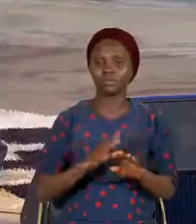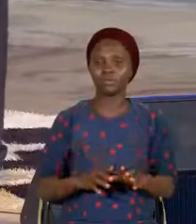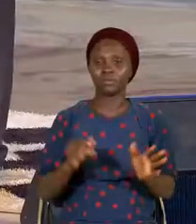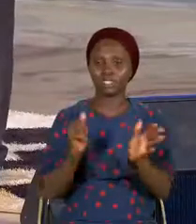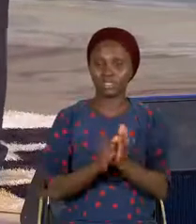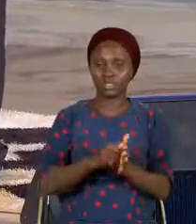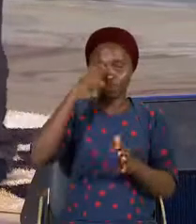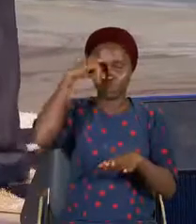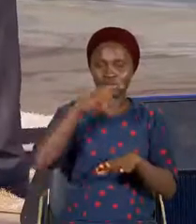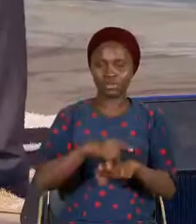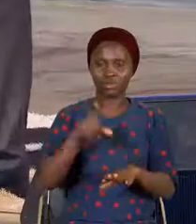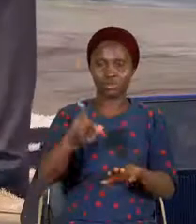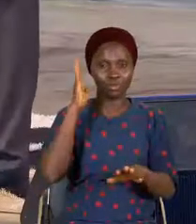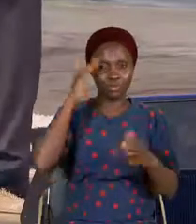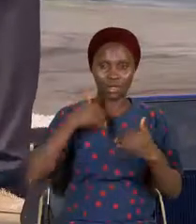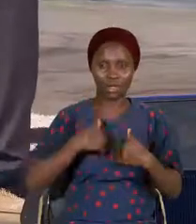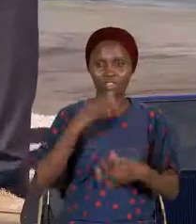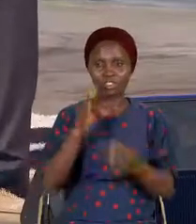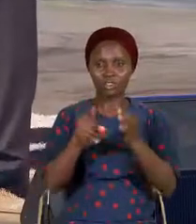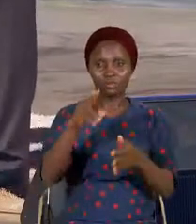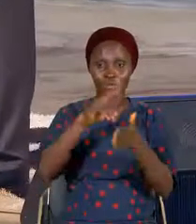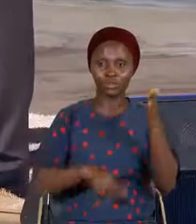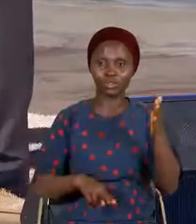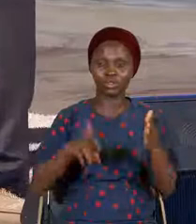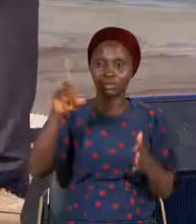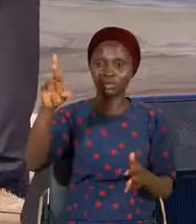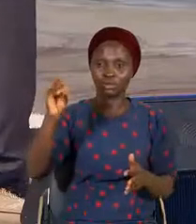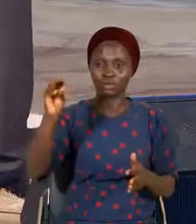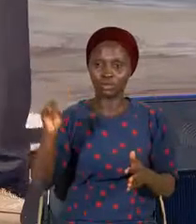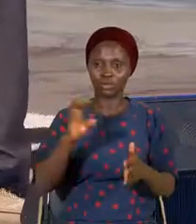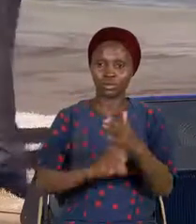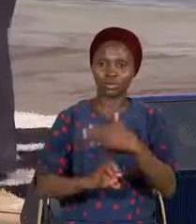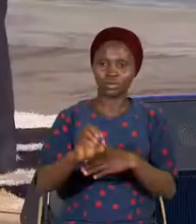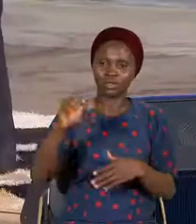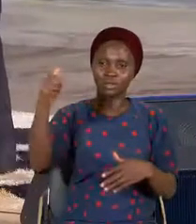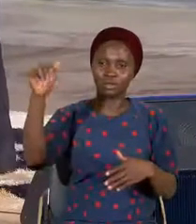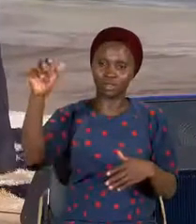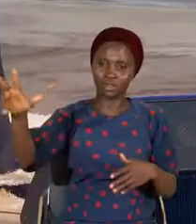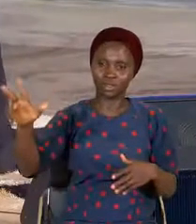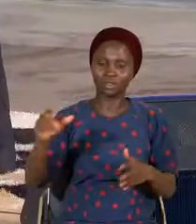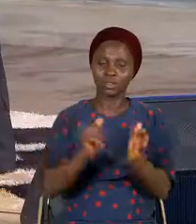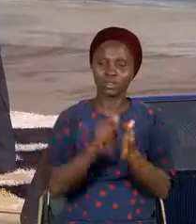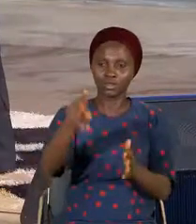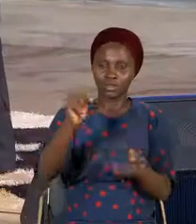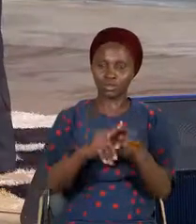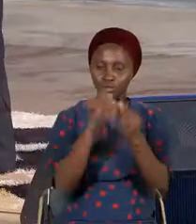sagesse, tu l'auras lorsque vous lisez Romains chapitre 13.